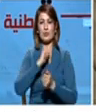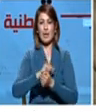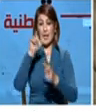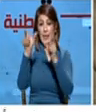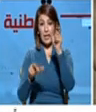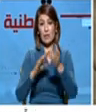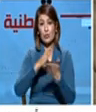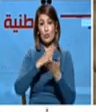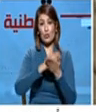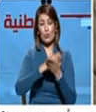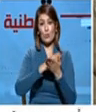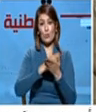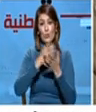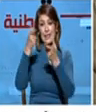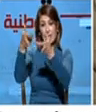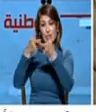المؤسسه